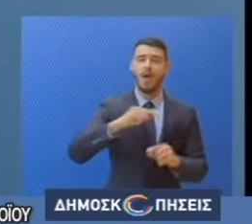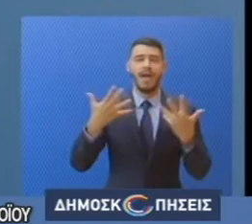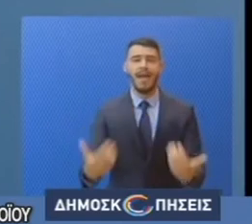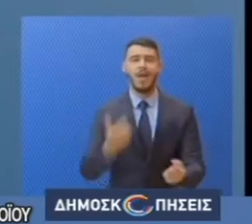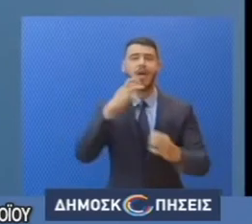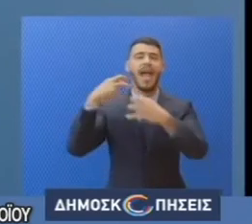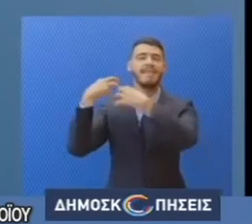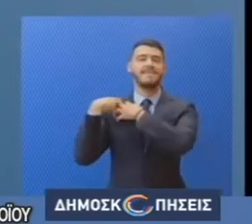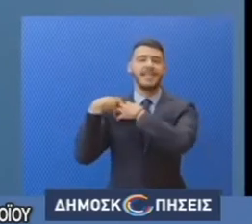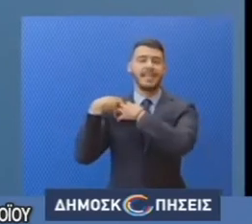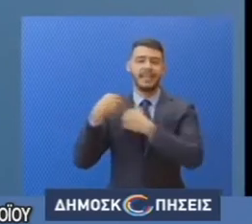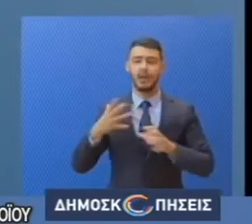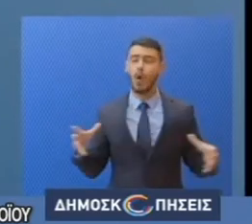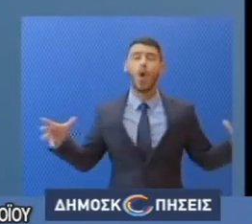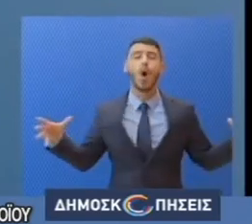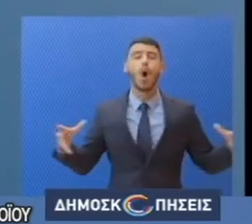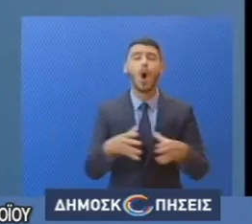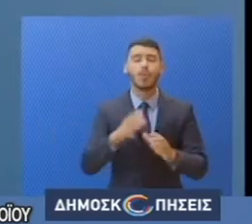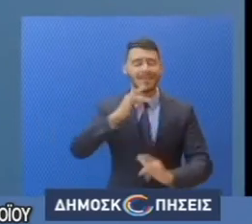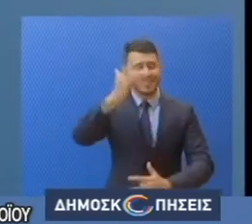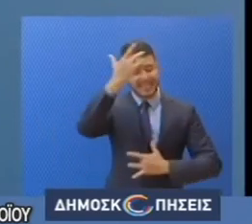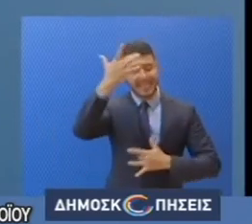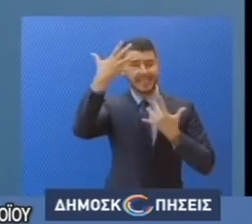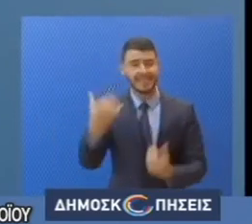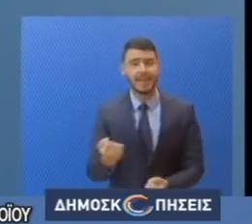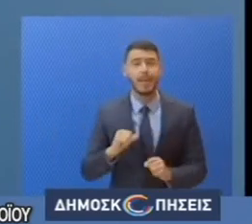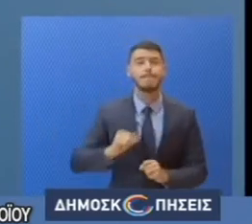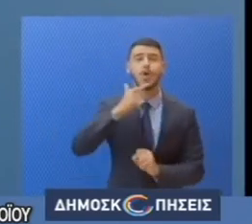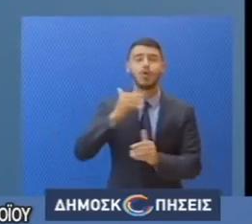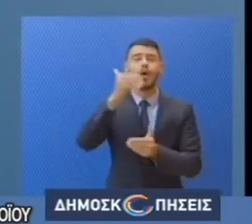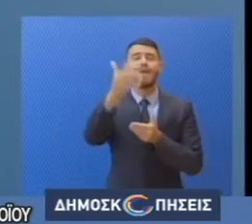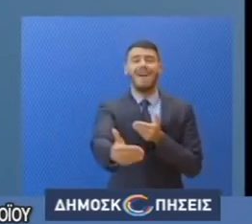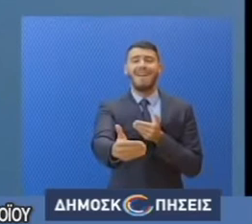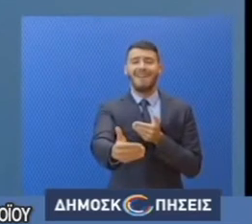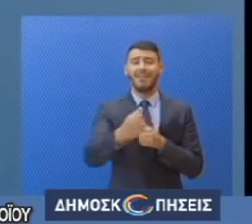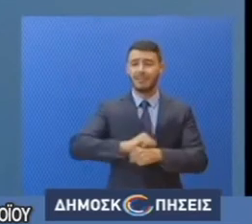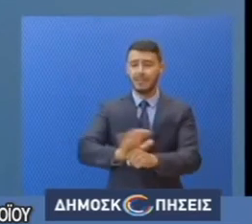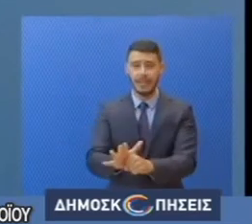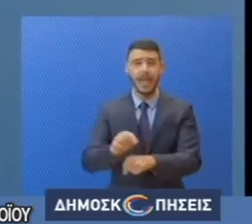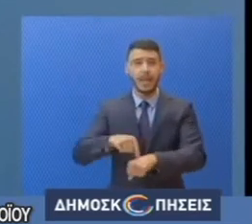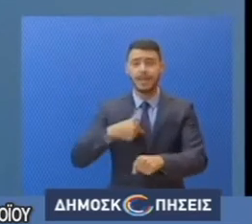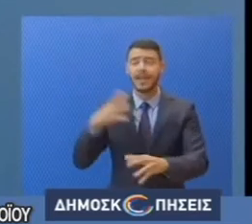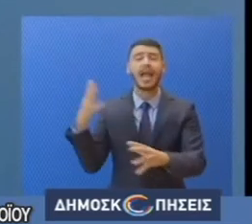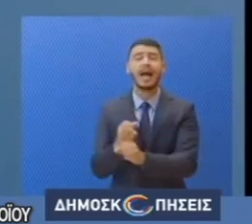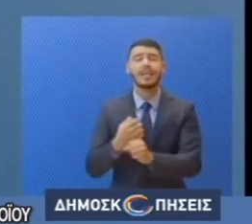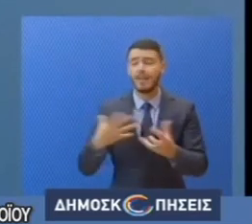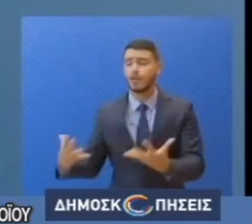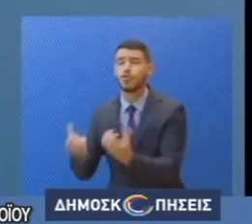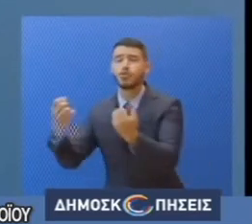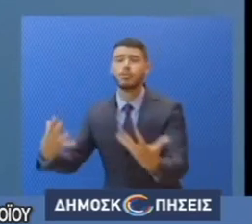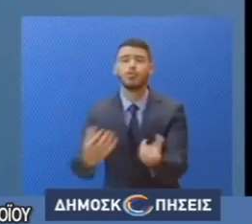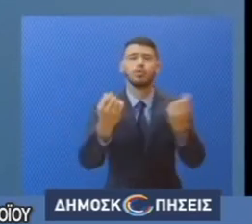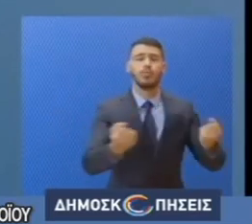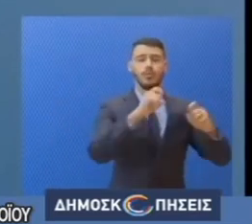συλλογική ωριμότητα που δείξαμε στην πρώτη φάση της πανδημίας, με αποτέλεσμα να σωθούν ζωές και να αναδειχθεί η πατρίδα μας